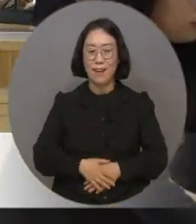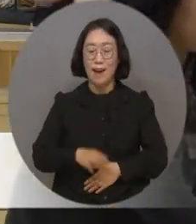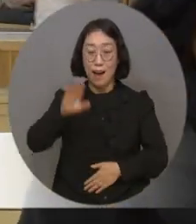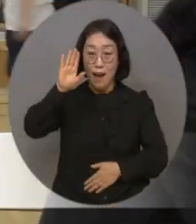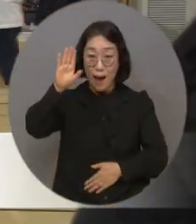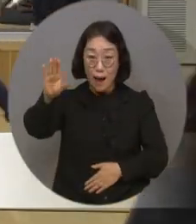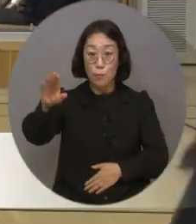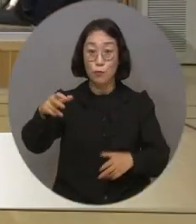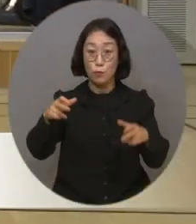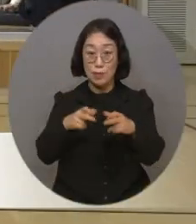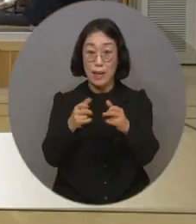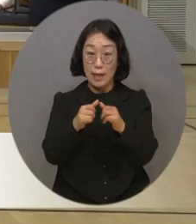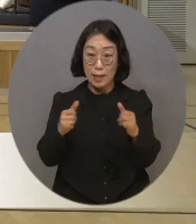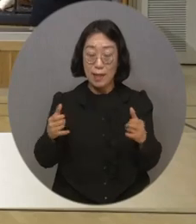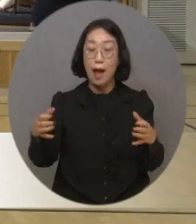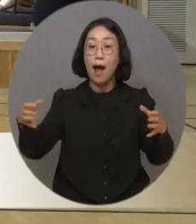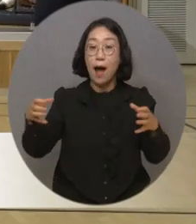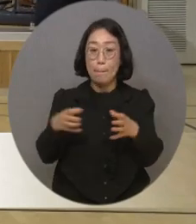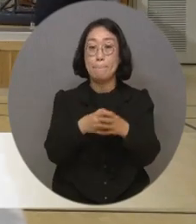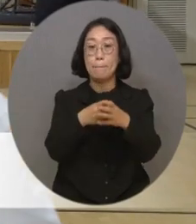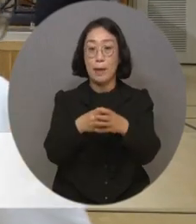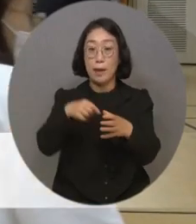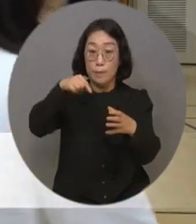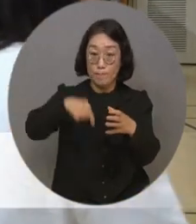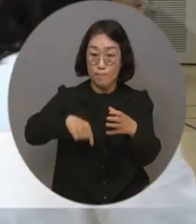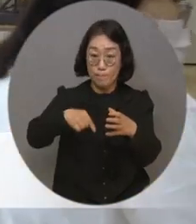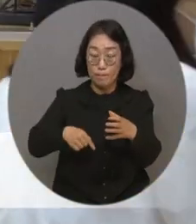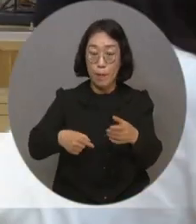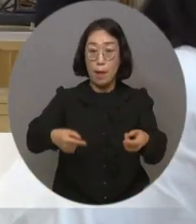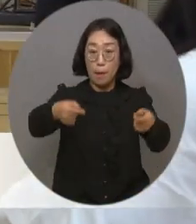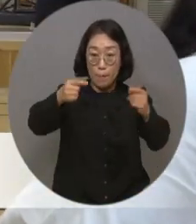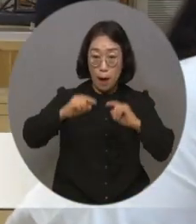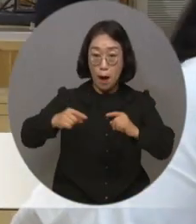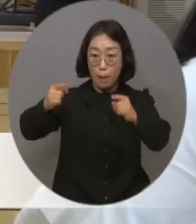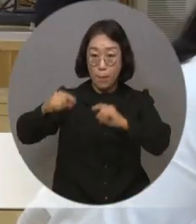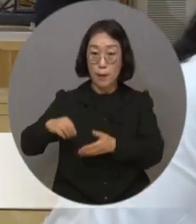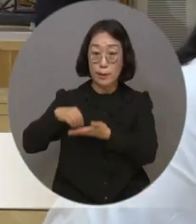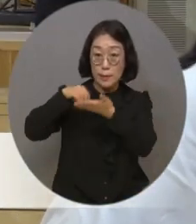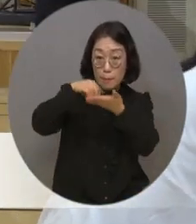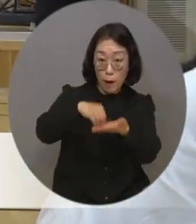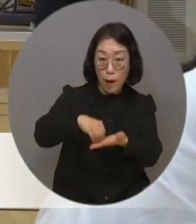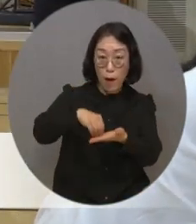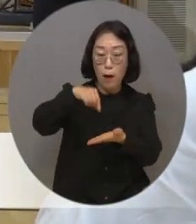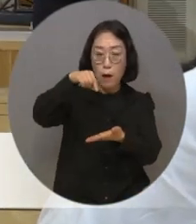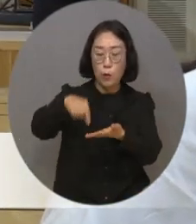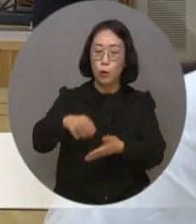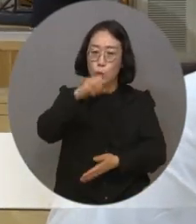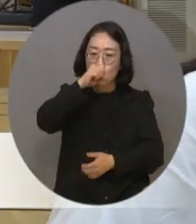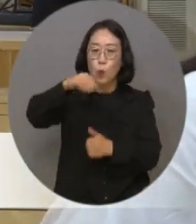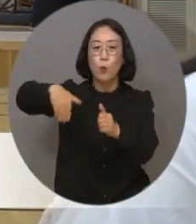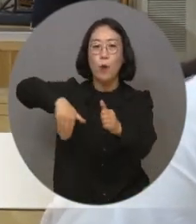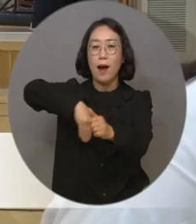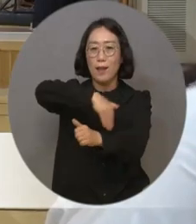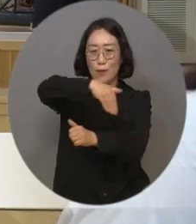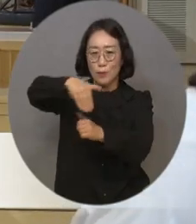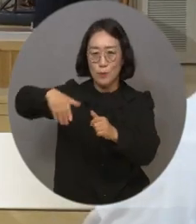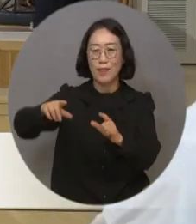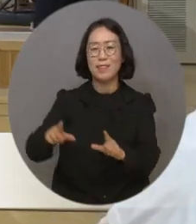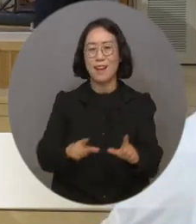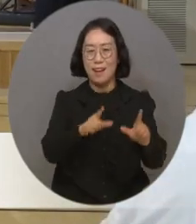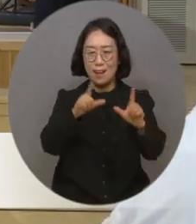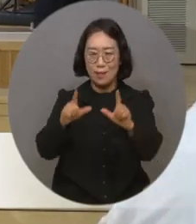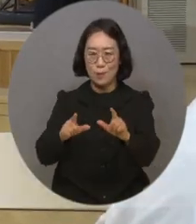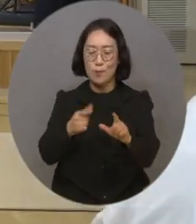많은 장애인분들하고 함께 해서 좋은 뭐 환경 속에 살 수 있도록